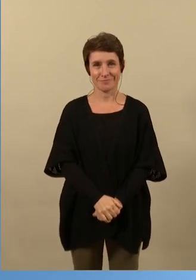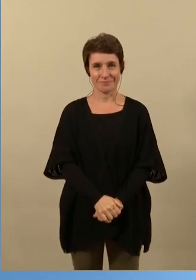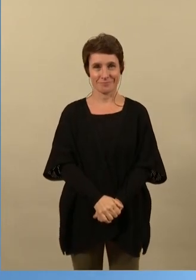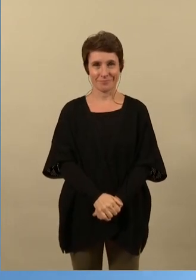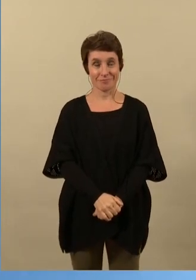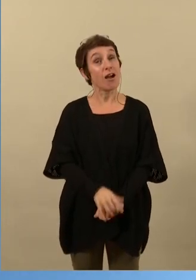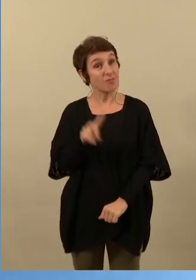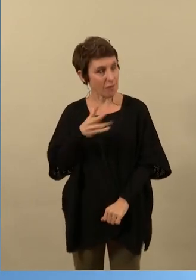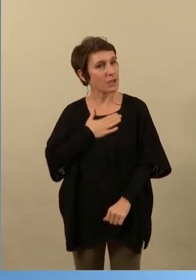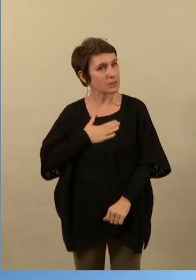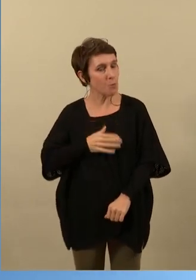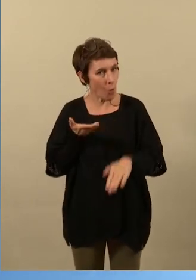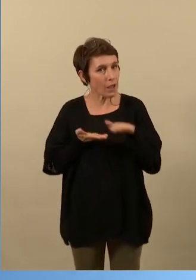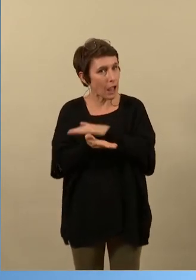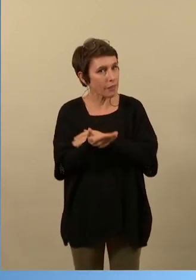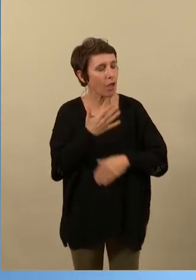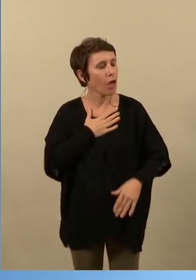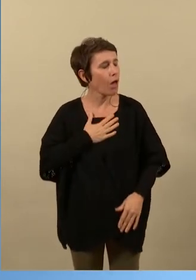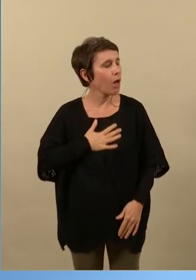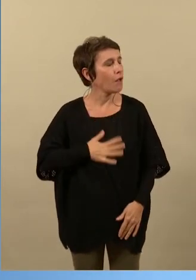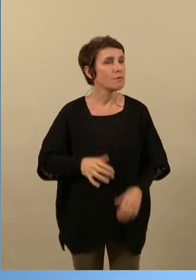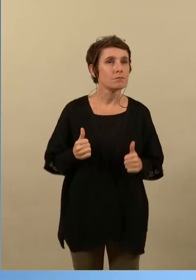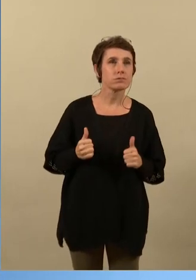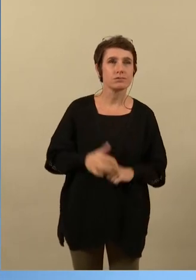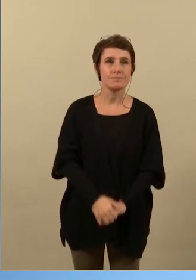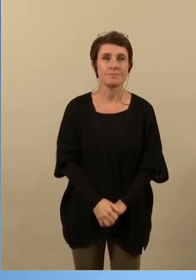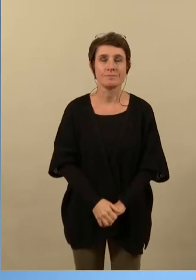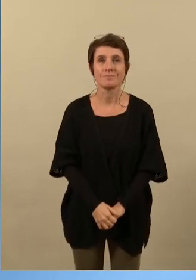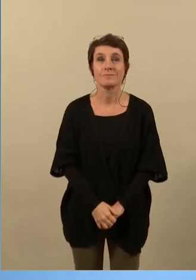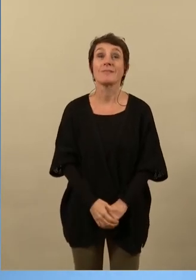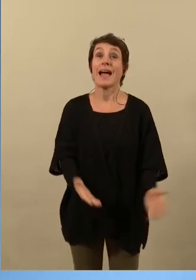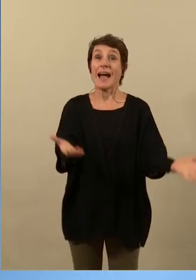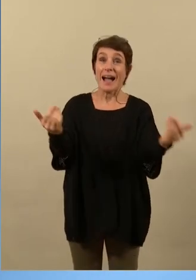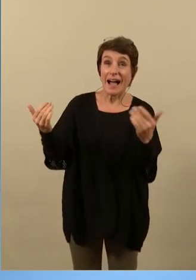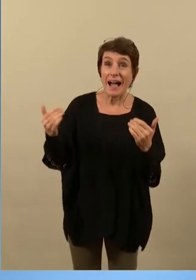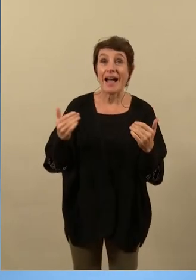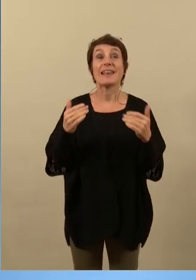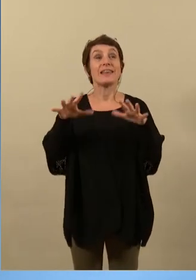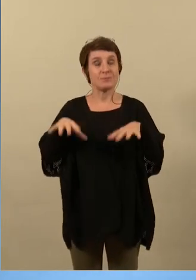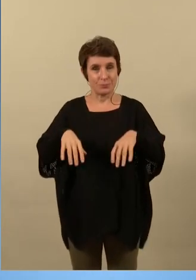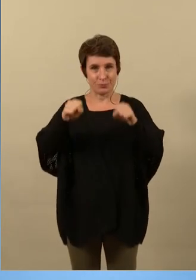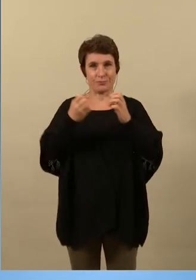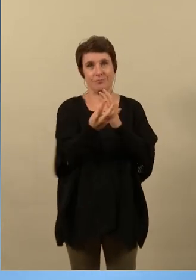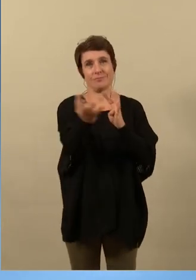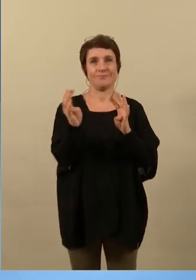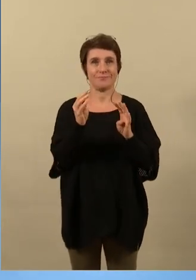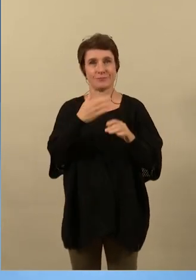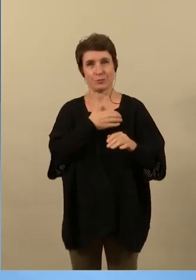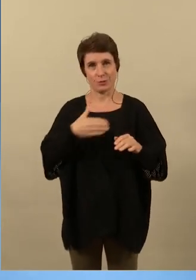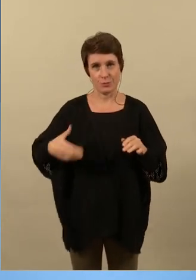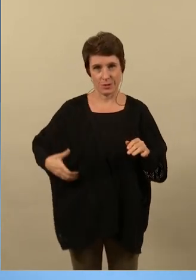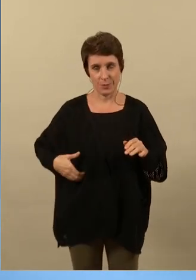ouais il était bon ce grtin allez nous reprenons ce conseil et nous reprenons